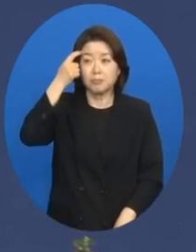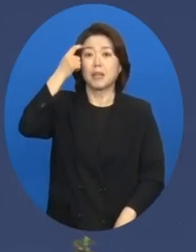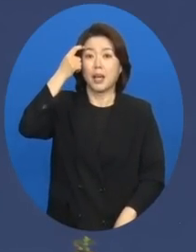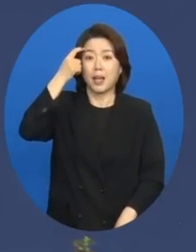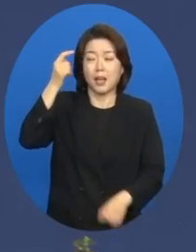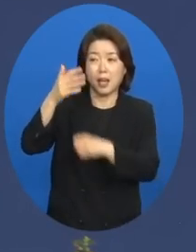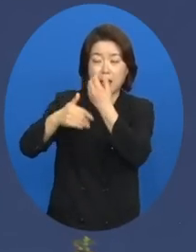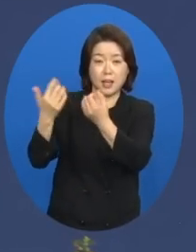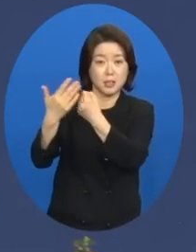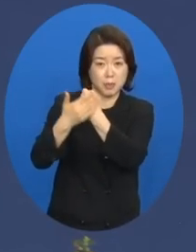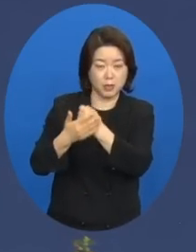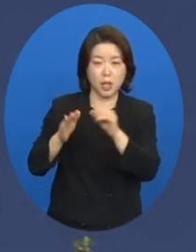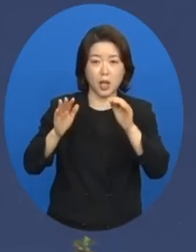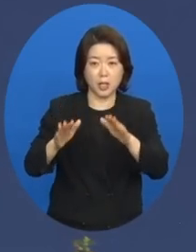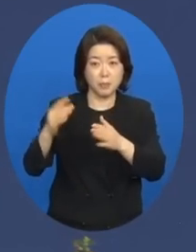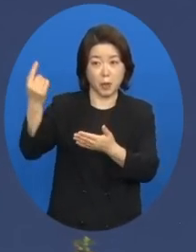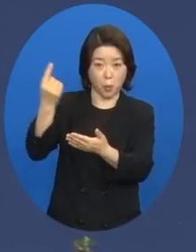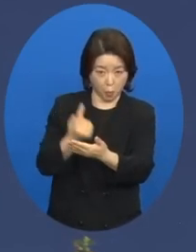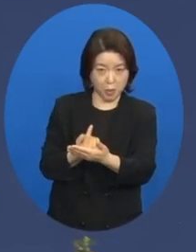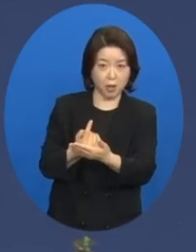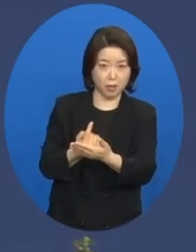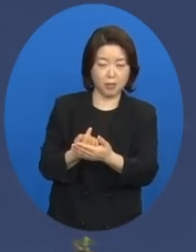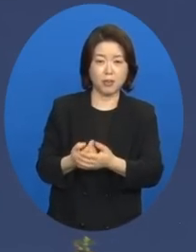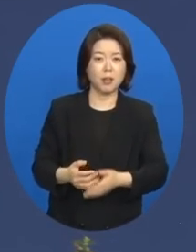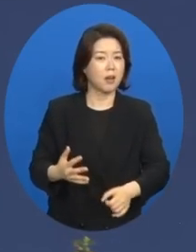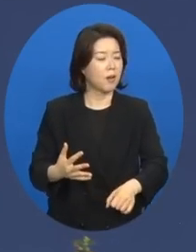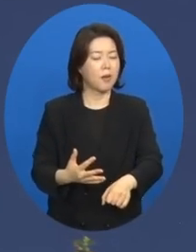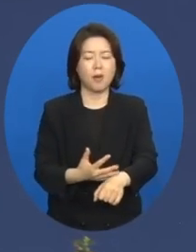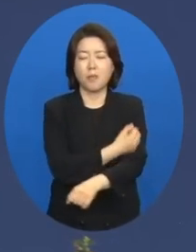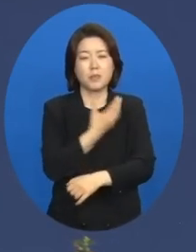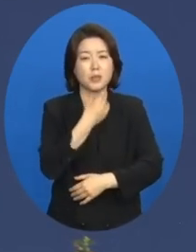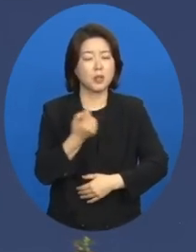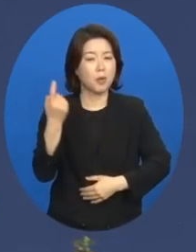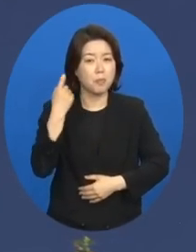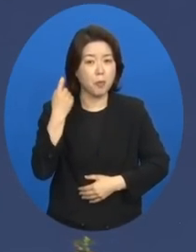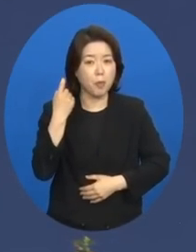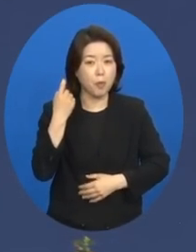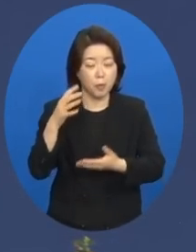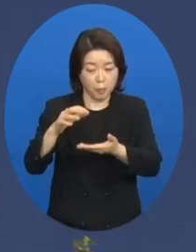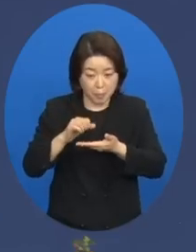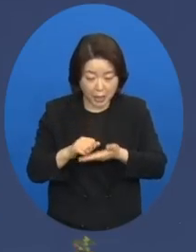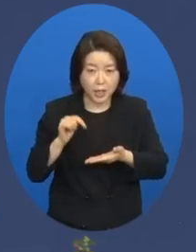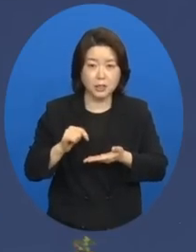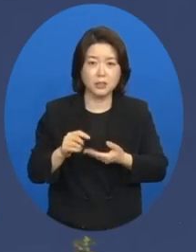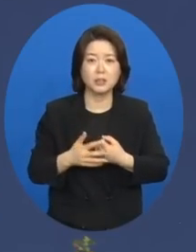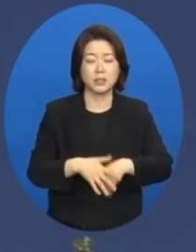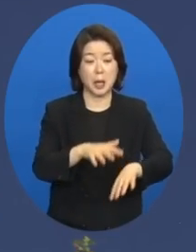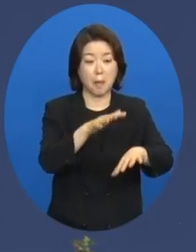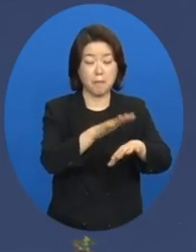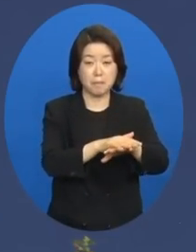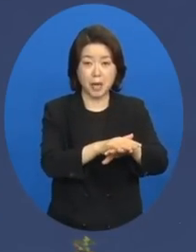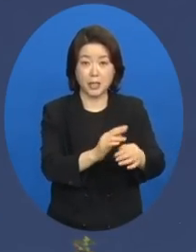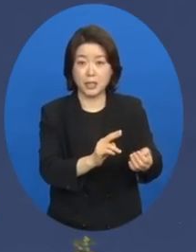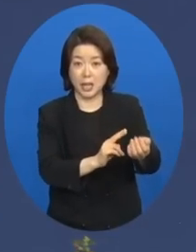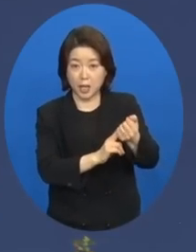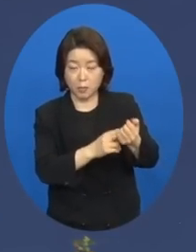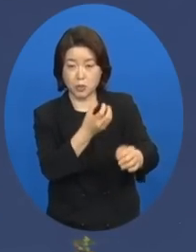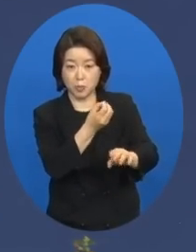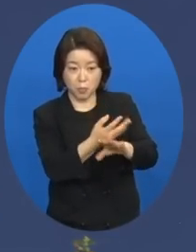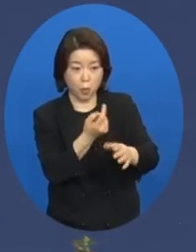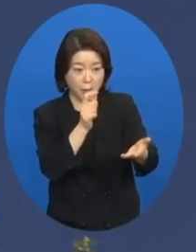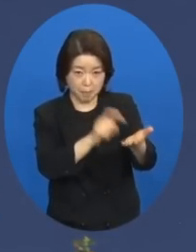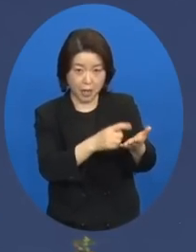은혜가 우리에게 임하면 우리가 얼마나 어마어마한 복음을 받았는지 밭에 감추인 보화를 발견한 것처럼